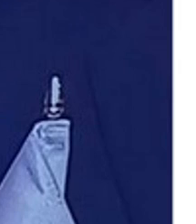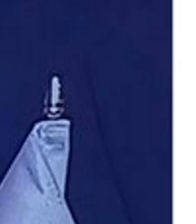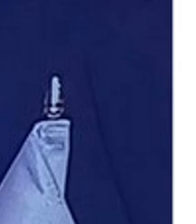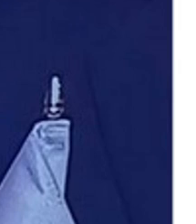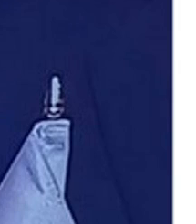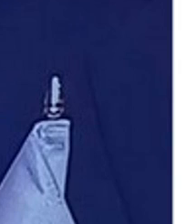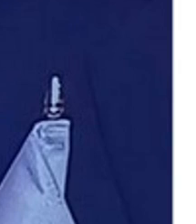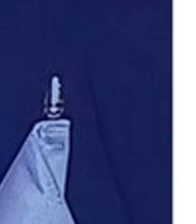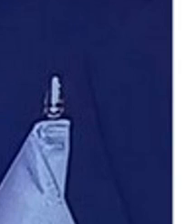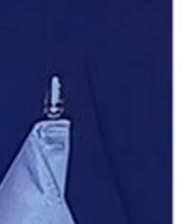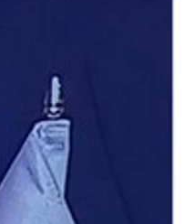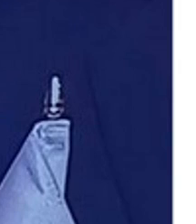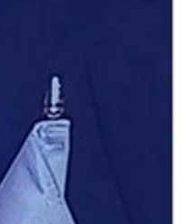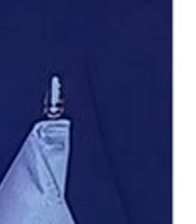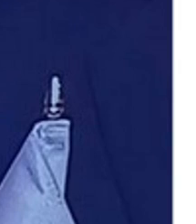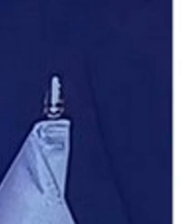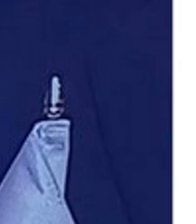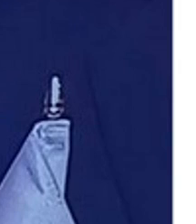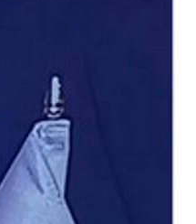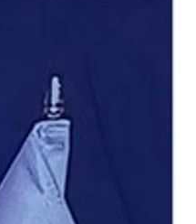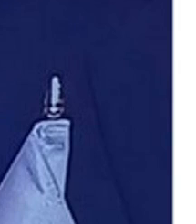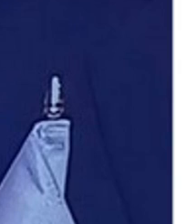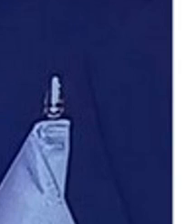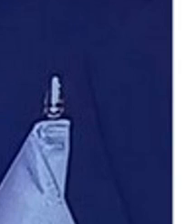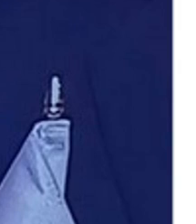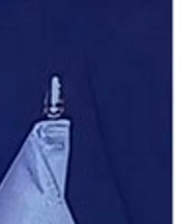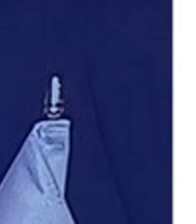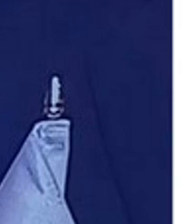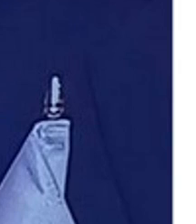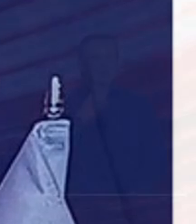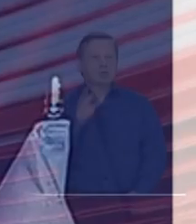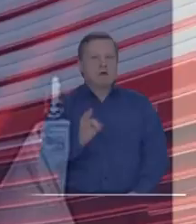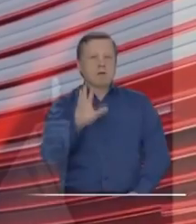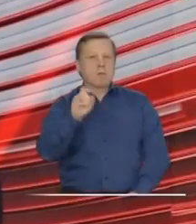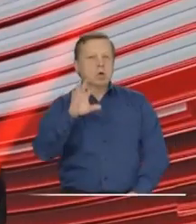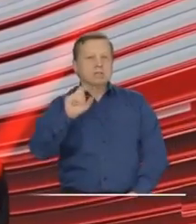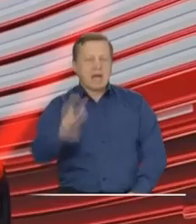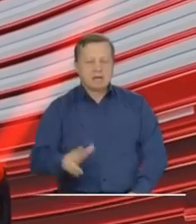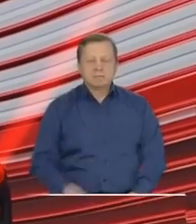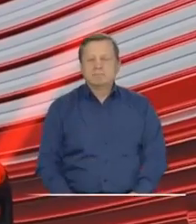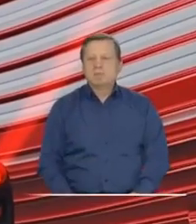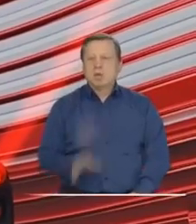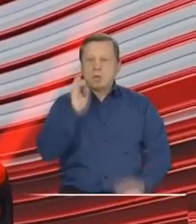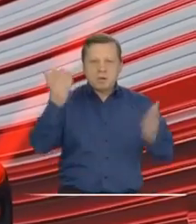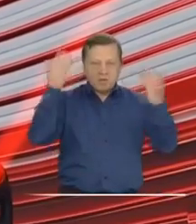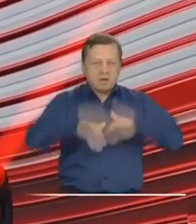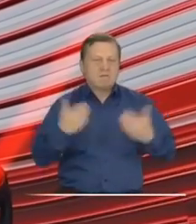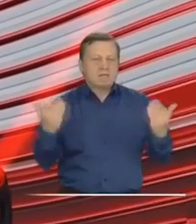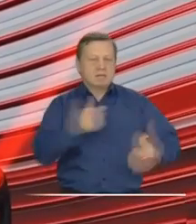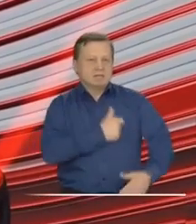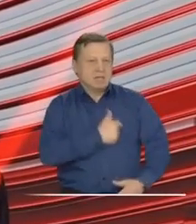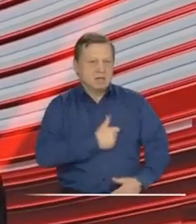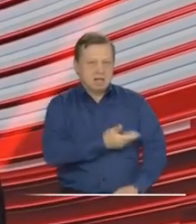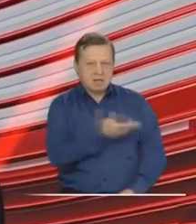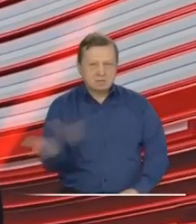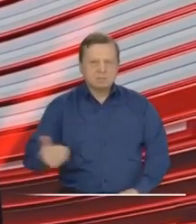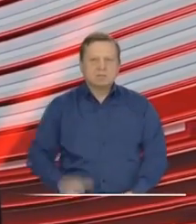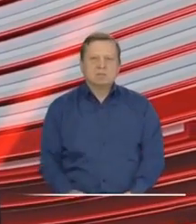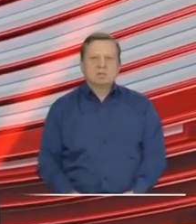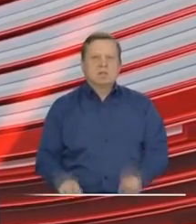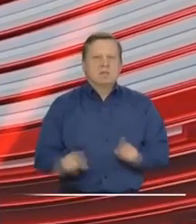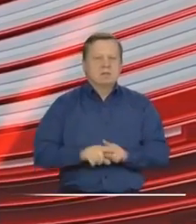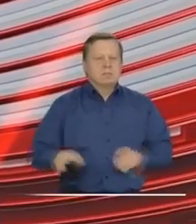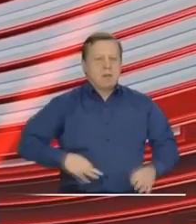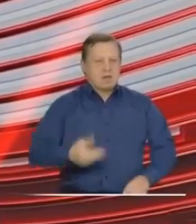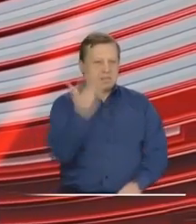co 20 sekund przeskakuje badania stoperem potwierdza teorię po drugie mała ciekawostka krzysztof bosak miał na swoim